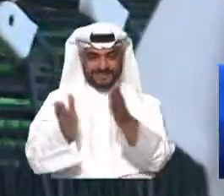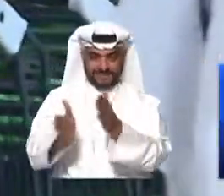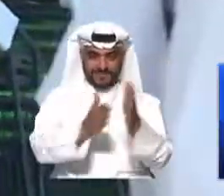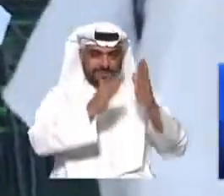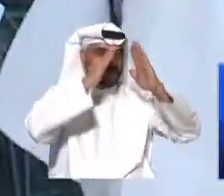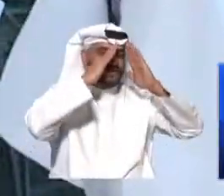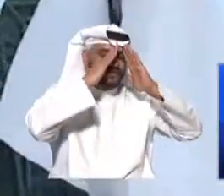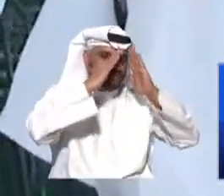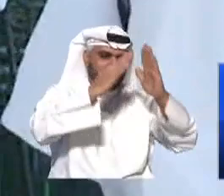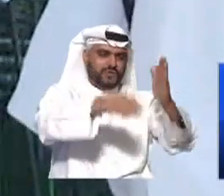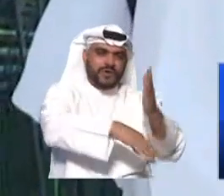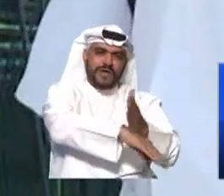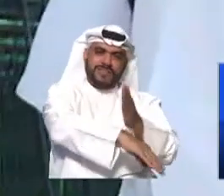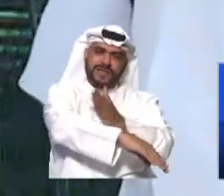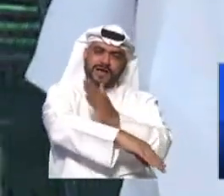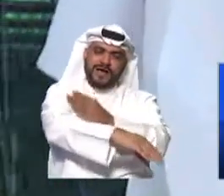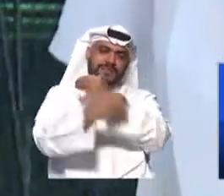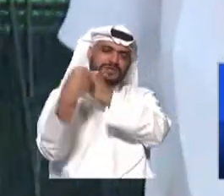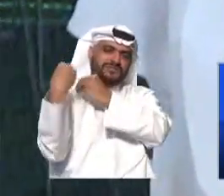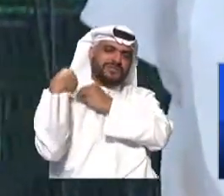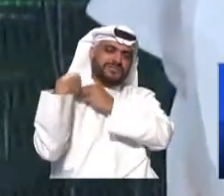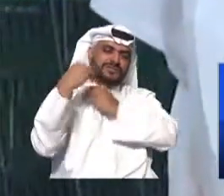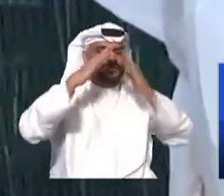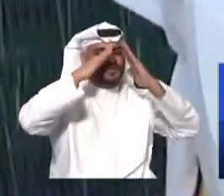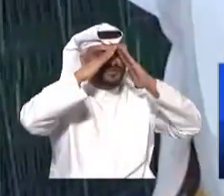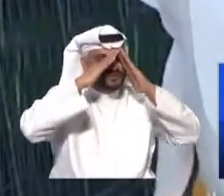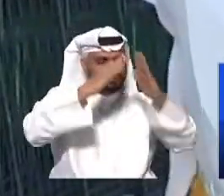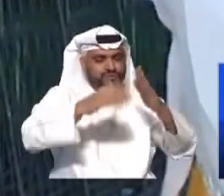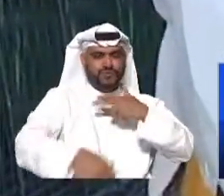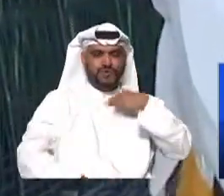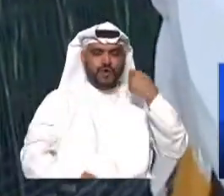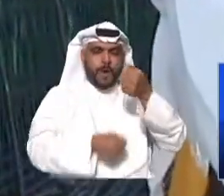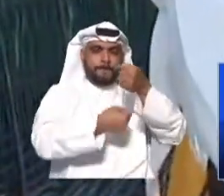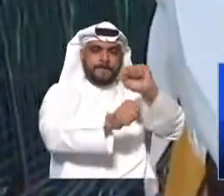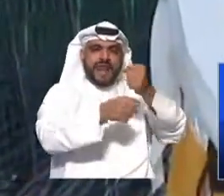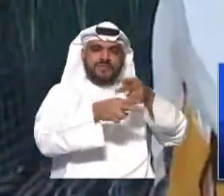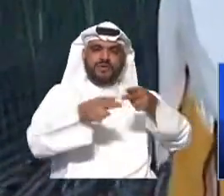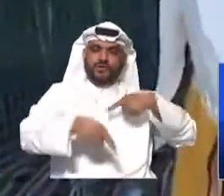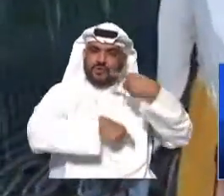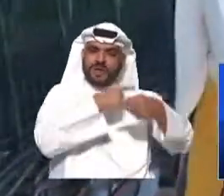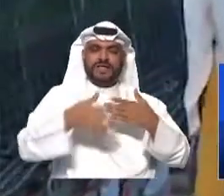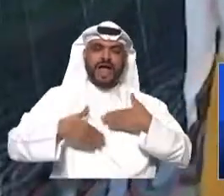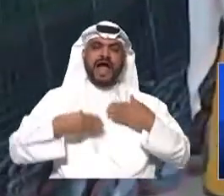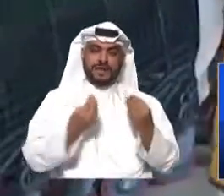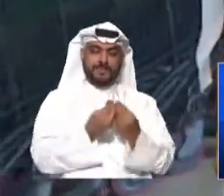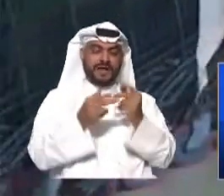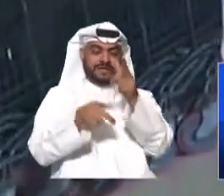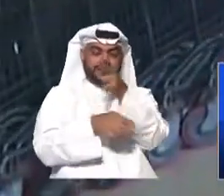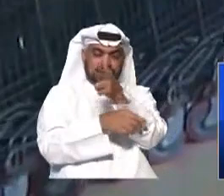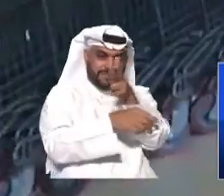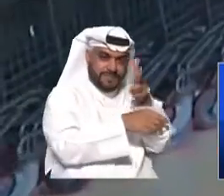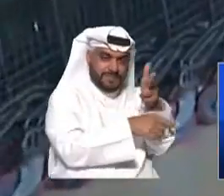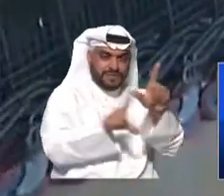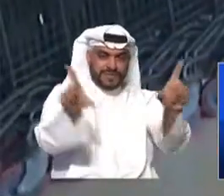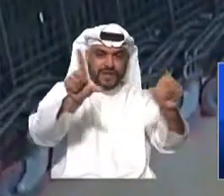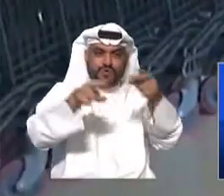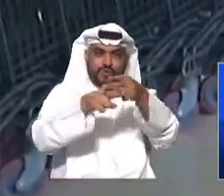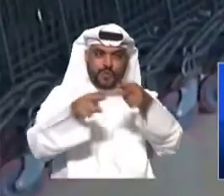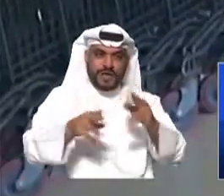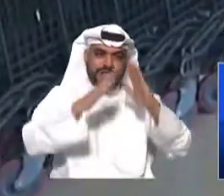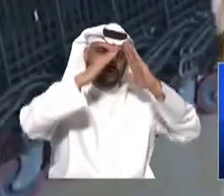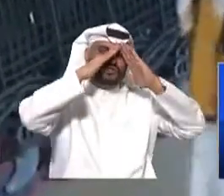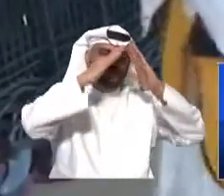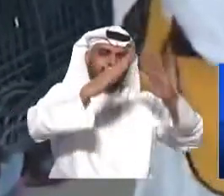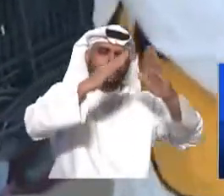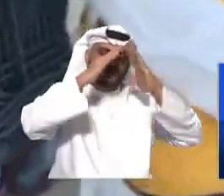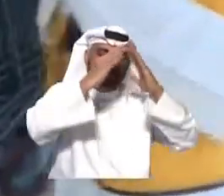الشكر لكم على جهودكم هذه اللي تقومون فيها، وهذا شيء ليس بغريب على بلدية الكويت، واحنا ايضا ان شاء الله متابعين معكم في تلفزيون الكويت في كل ما يستجد حول هذا الموضوع. شكرا